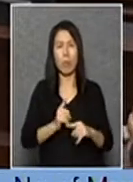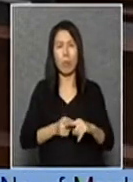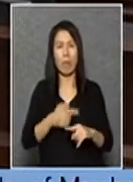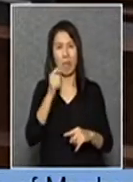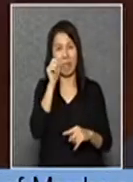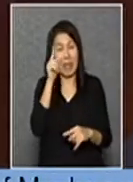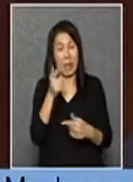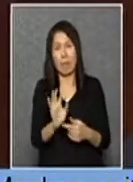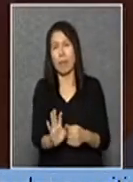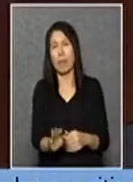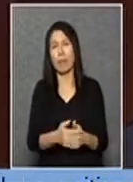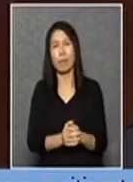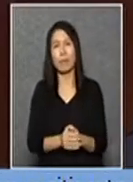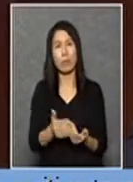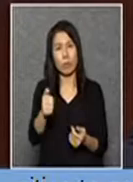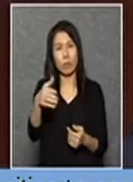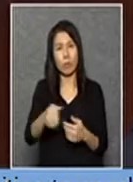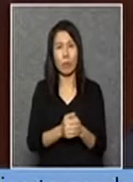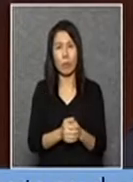件？多謝主席。 局長，